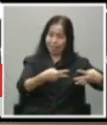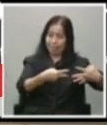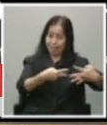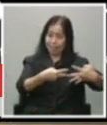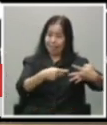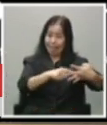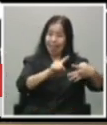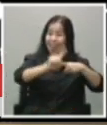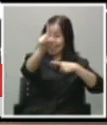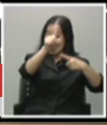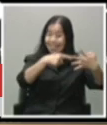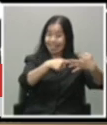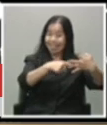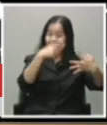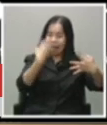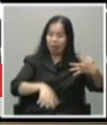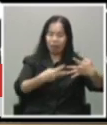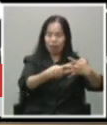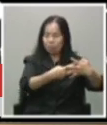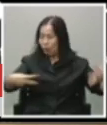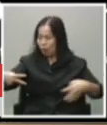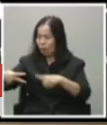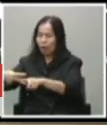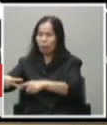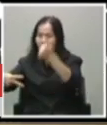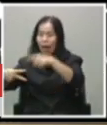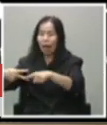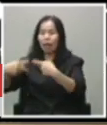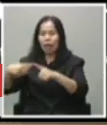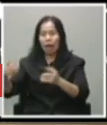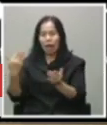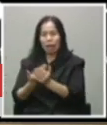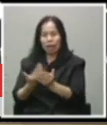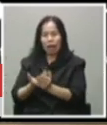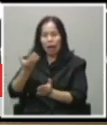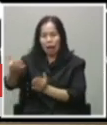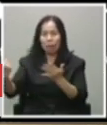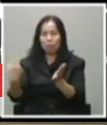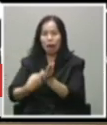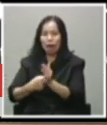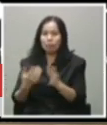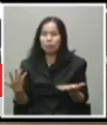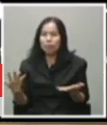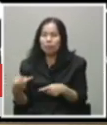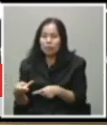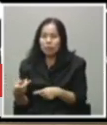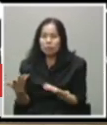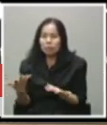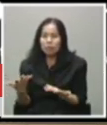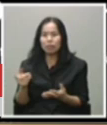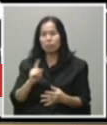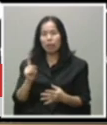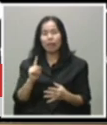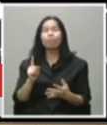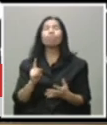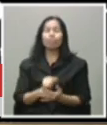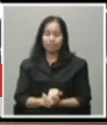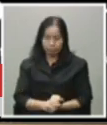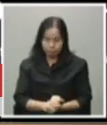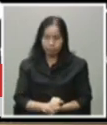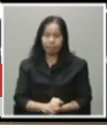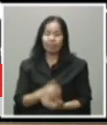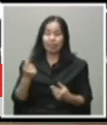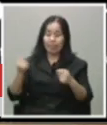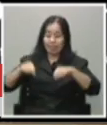ที่ไม่ต้องมีวงเงินค้ำประกันและไม่มีผลงานเสร็จแล้วไม่ว่ากันครับท่านประธานครับหลังจากนั้นมีการ